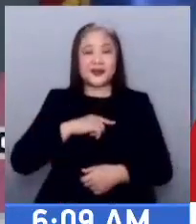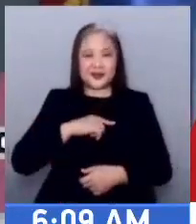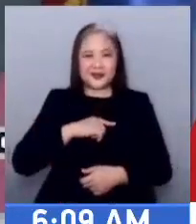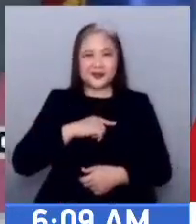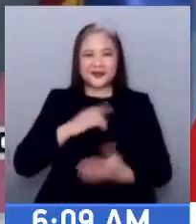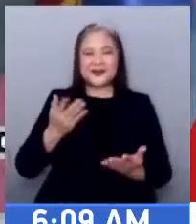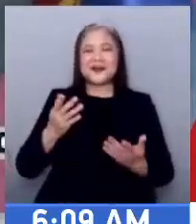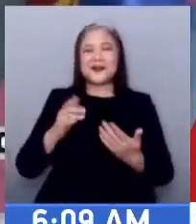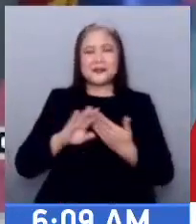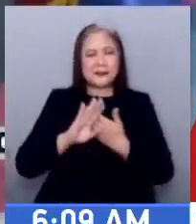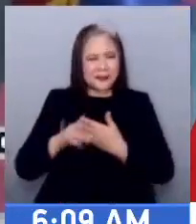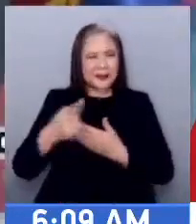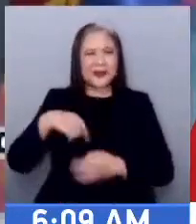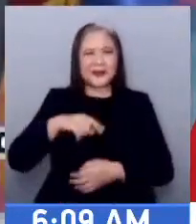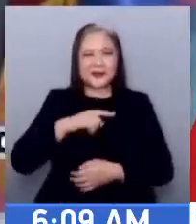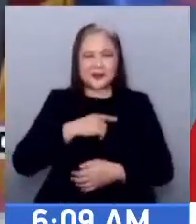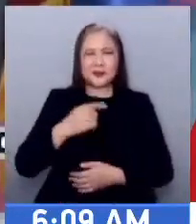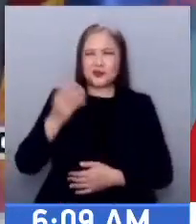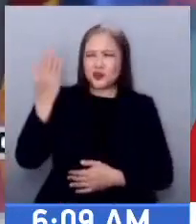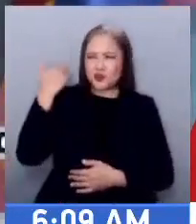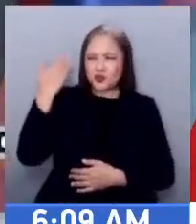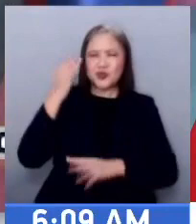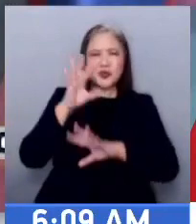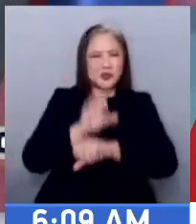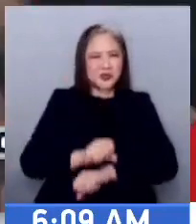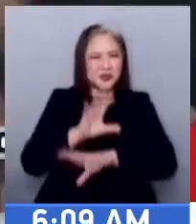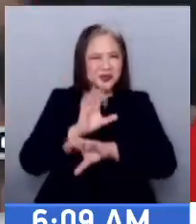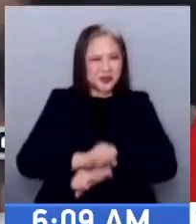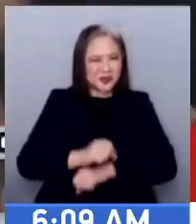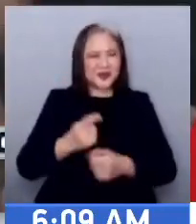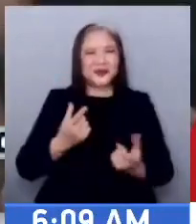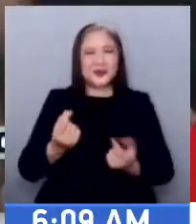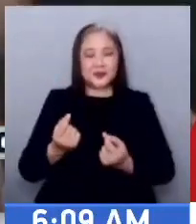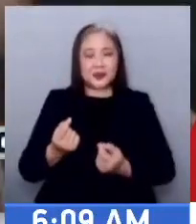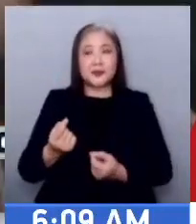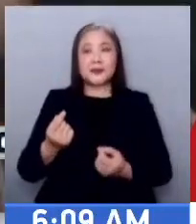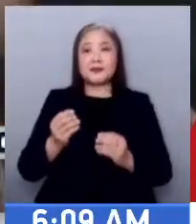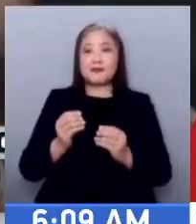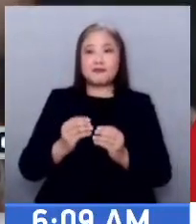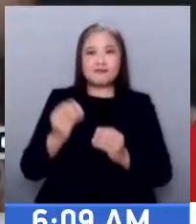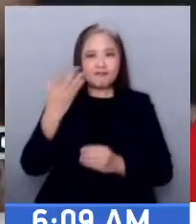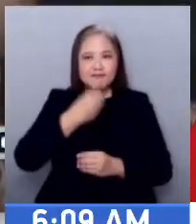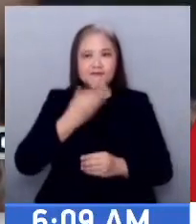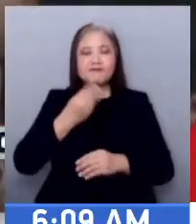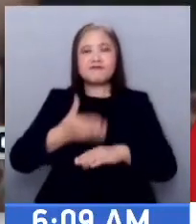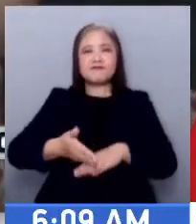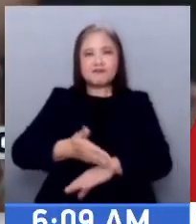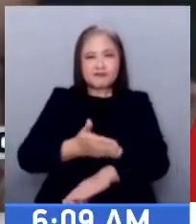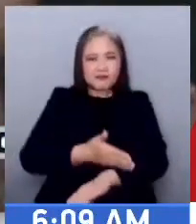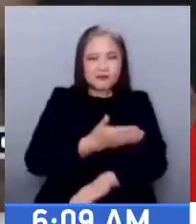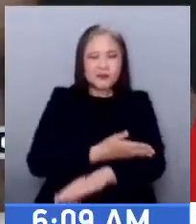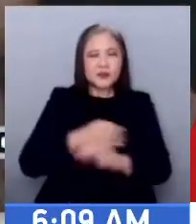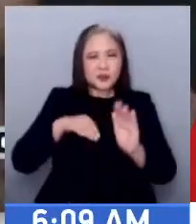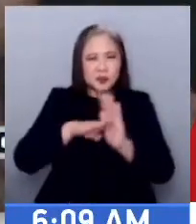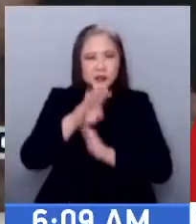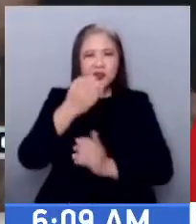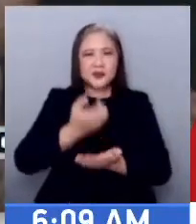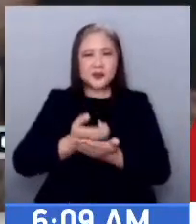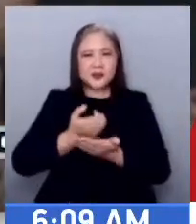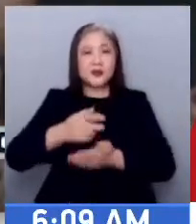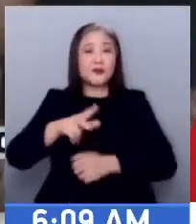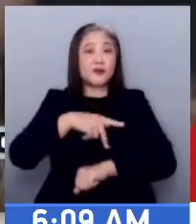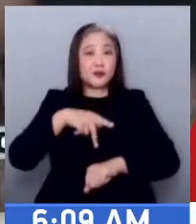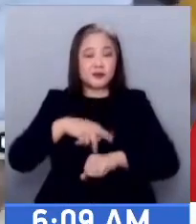ating dating ginagawa na pagandahin at pataasin ang ekonomiya ng Pilipinas para maging mas